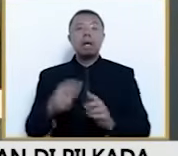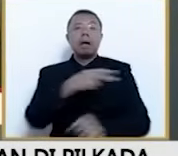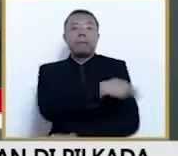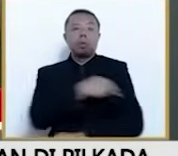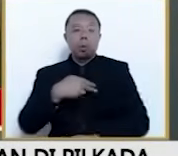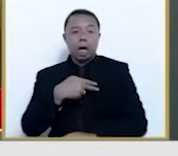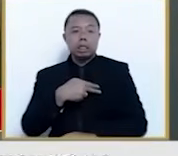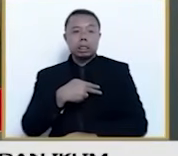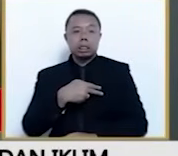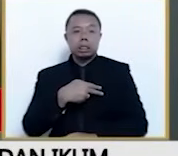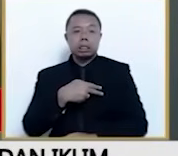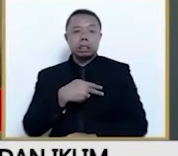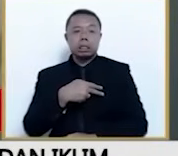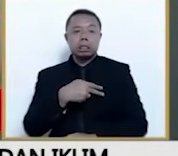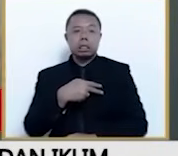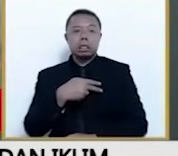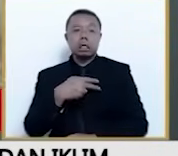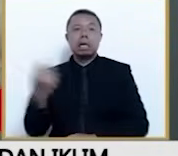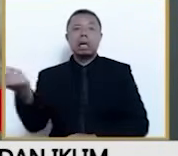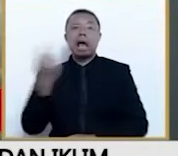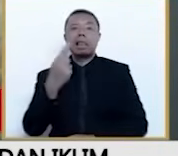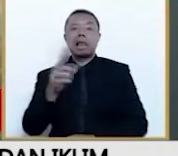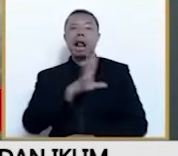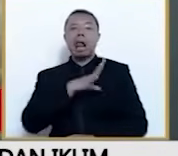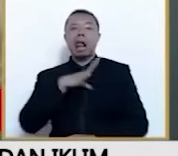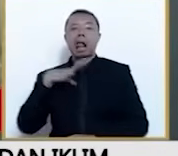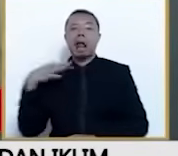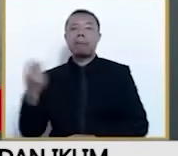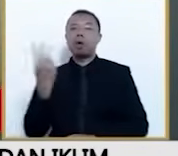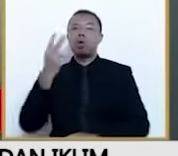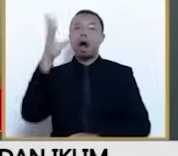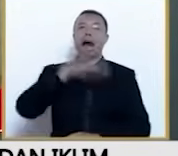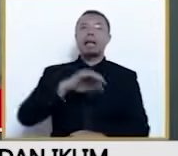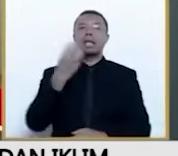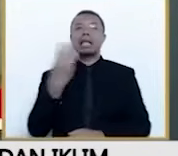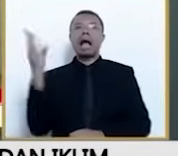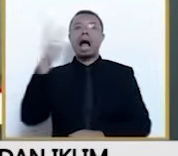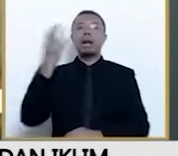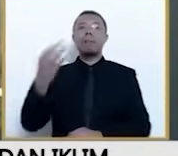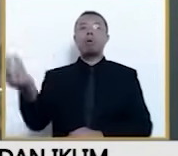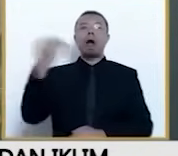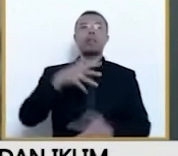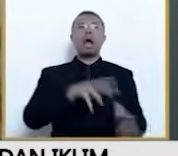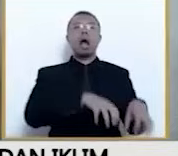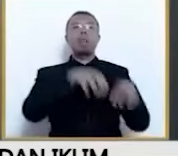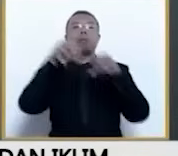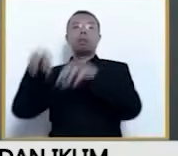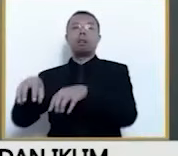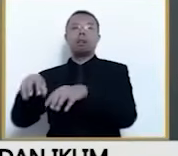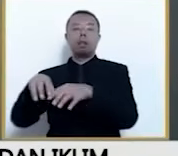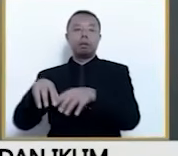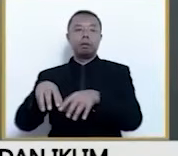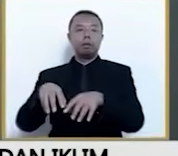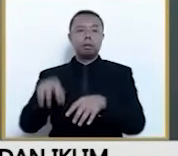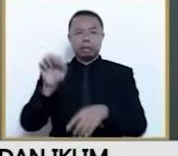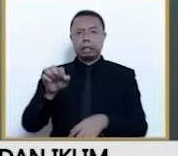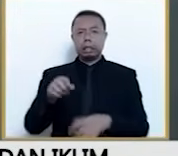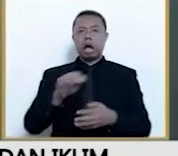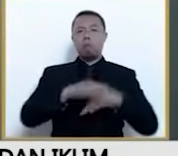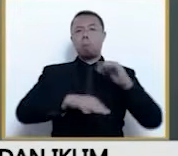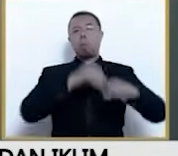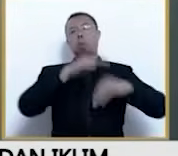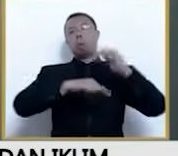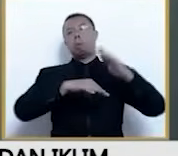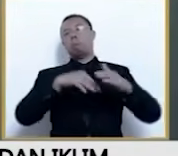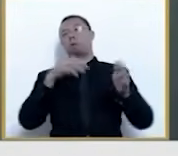Petugasnya tuh jarang ngangkut, ngangkutnya minimal tuh 2 hari atau 3 hari sekali baru ngangkut sampah. Iya, tertumpuk, cuman